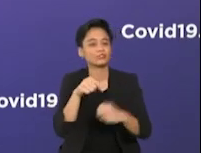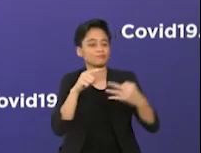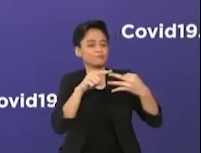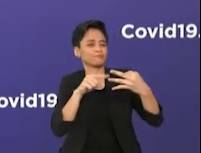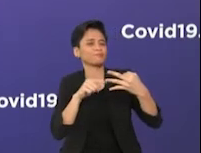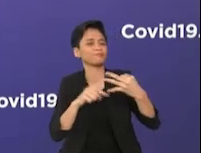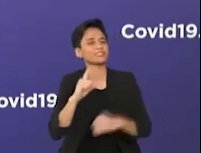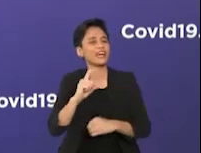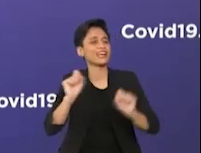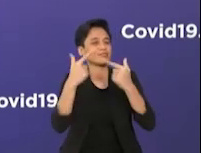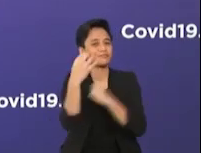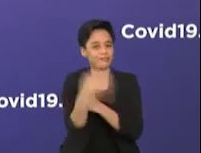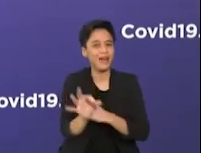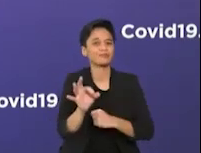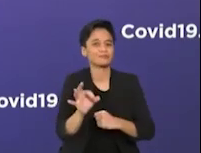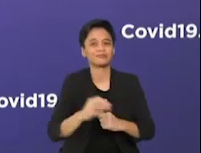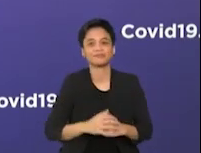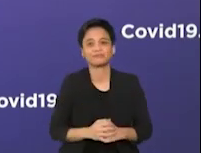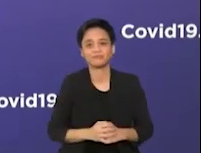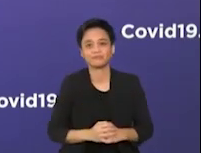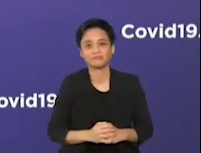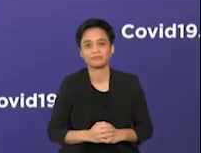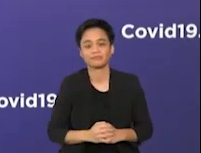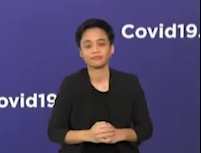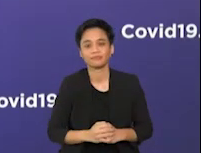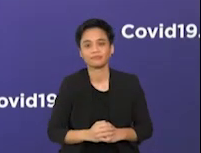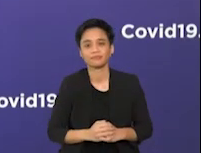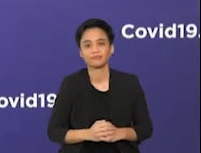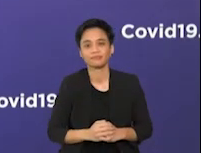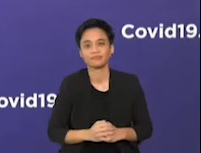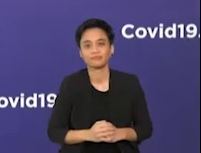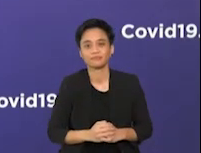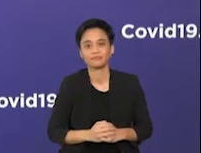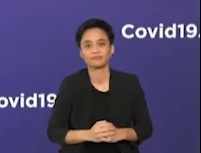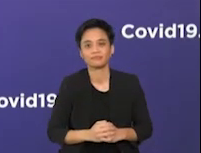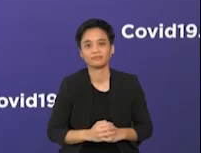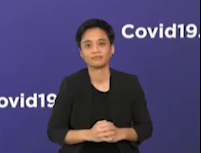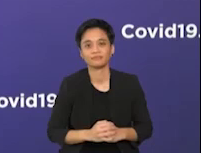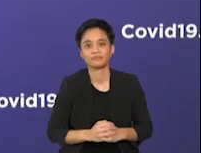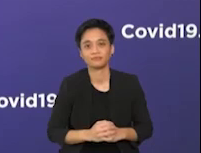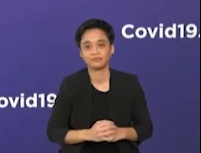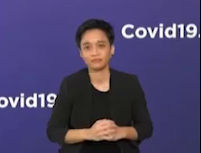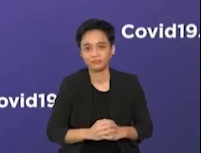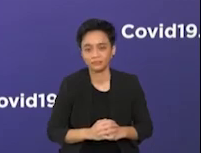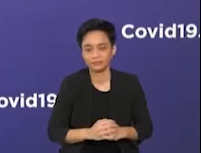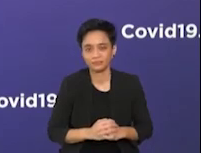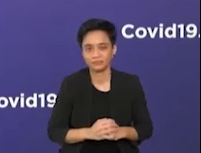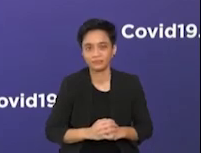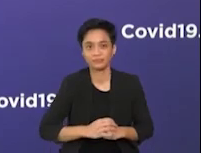baru harus dijalani saudara-saudara pada hari ini kita telah